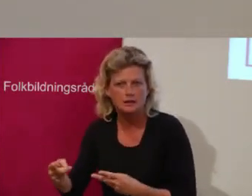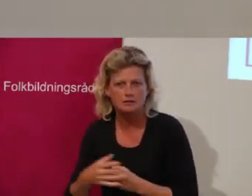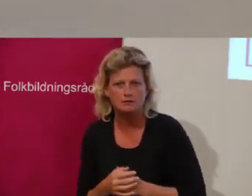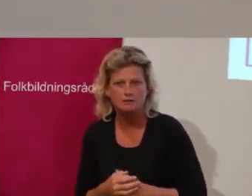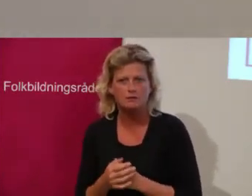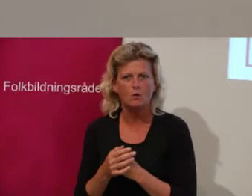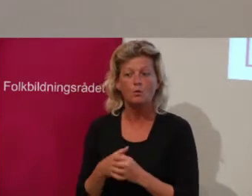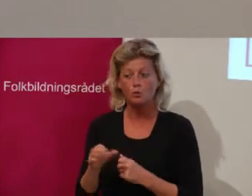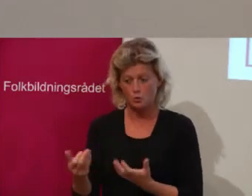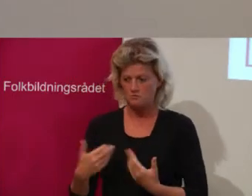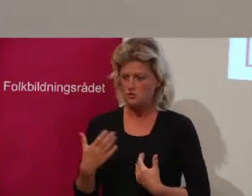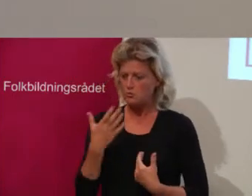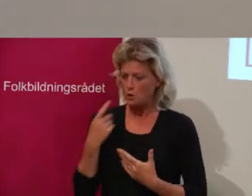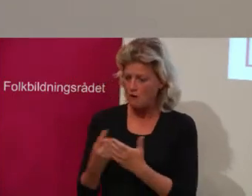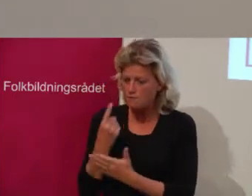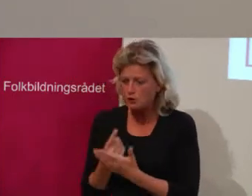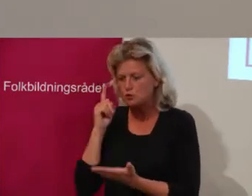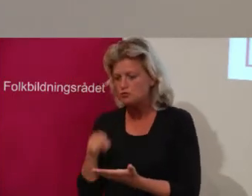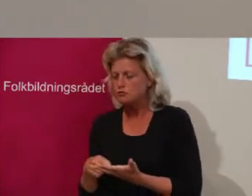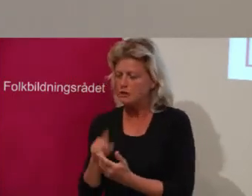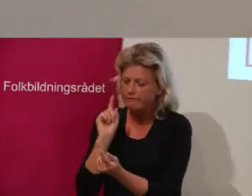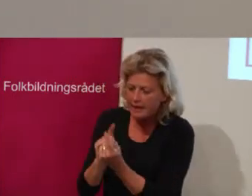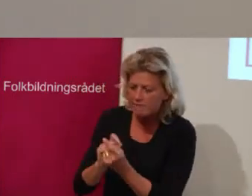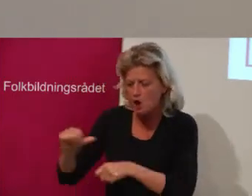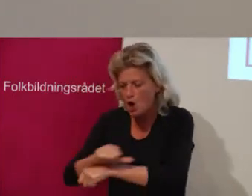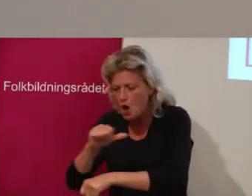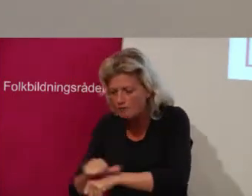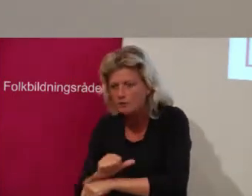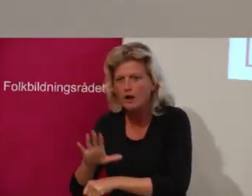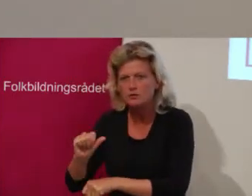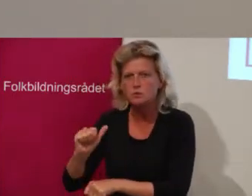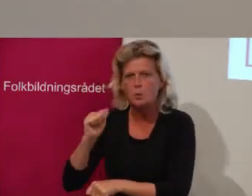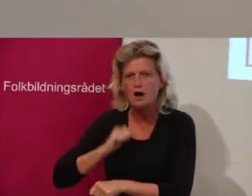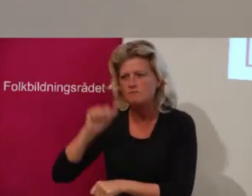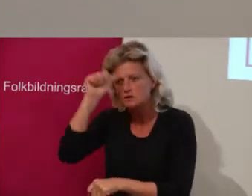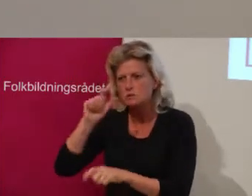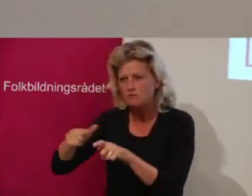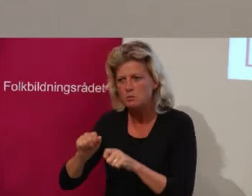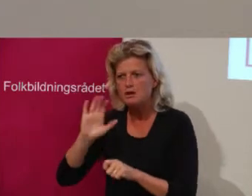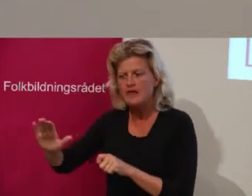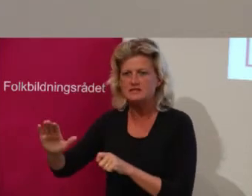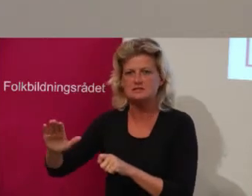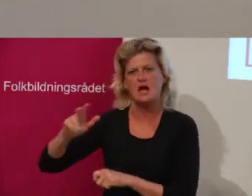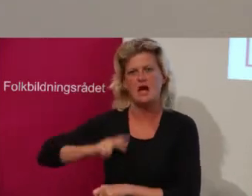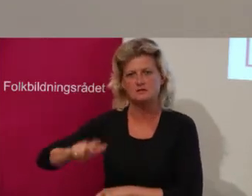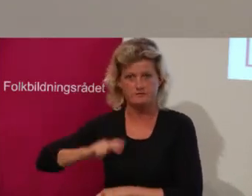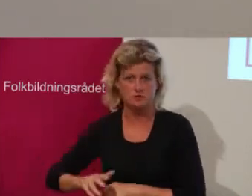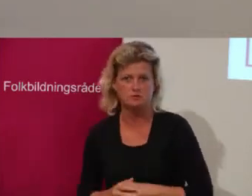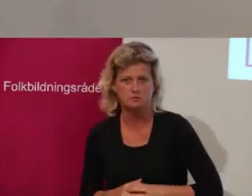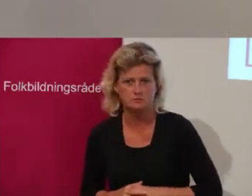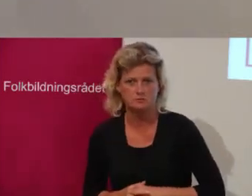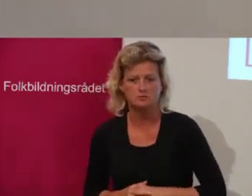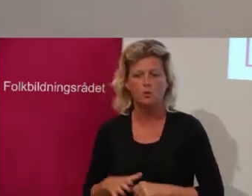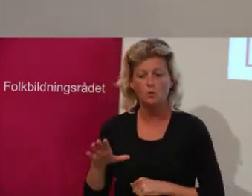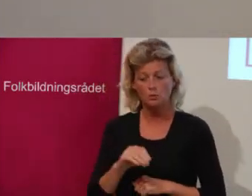som får förutsättningar för att öva av studieförbunden och i studieförbundet, inte minst då i studieförbundens rockverksamhet. Och